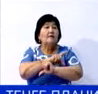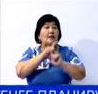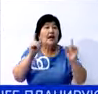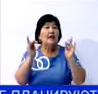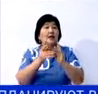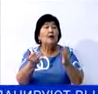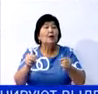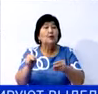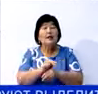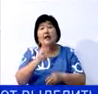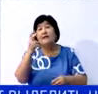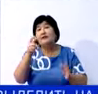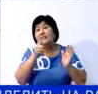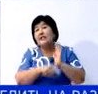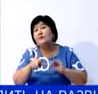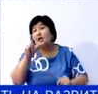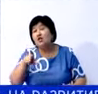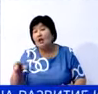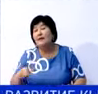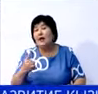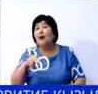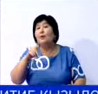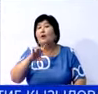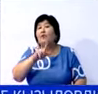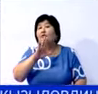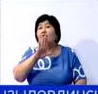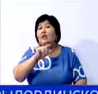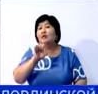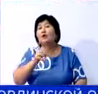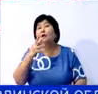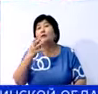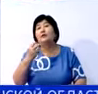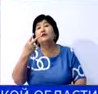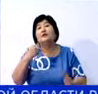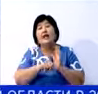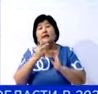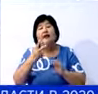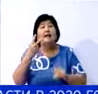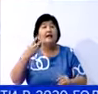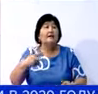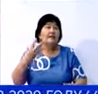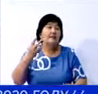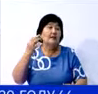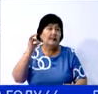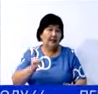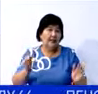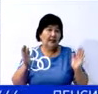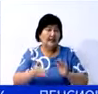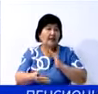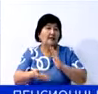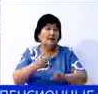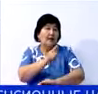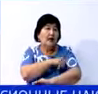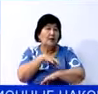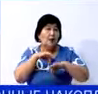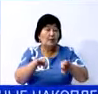стационарах получают лечение 270 человек, в провизорных – 562. На 53% сократились вызовы скорой